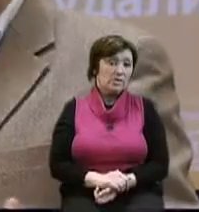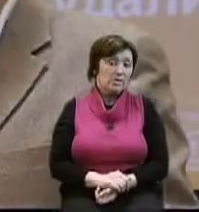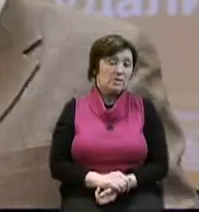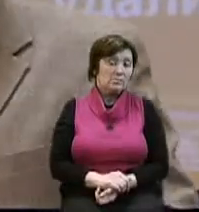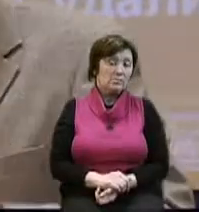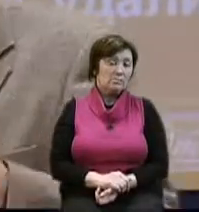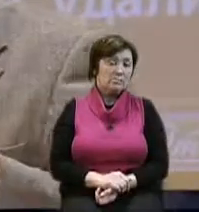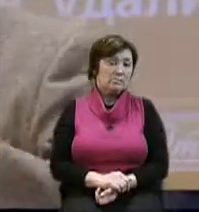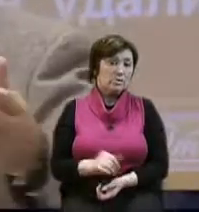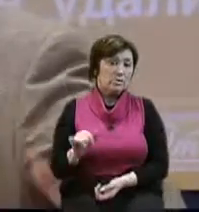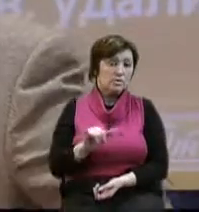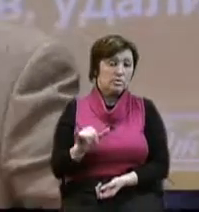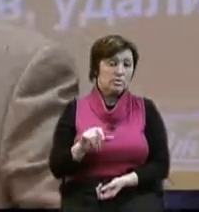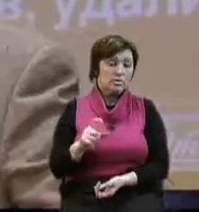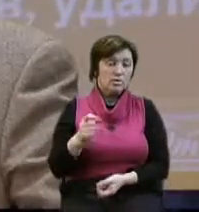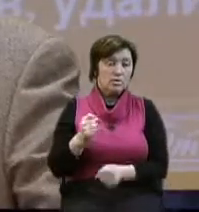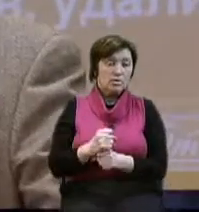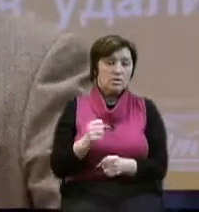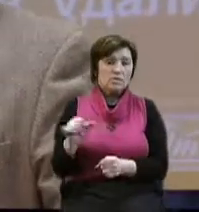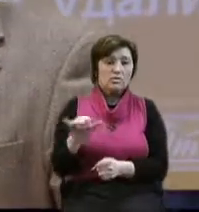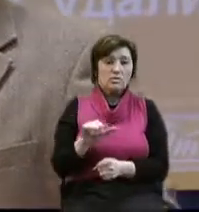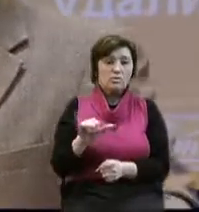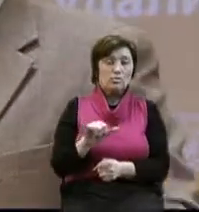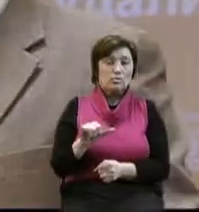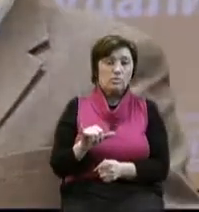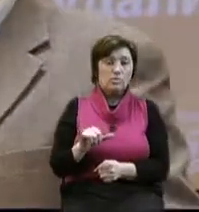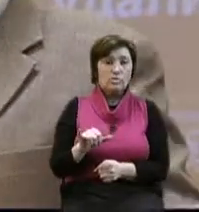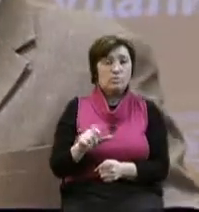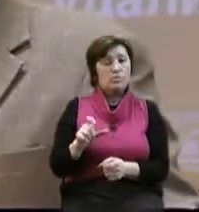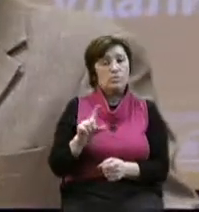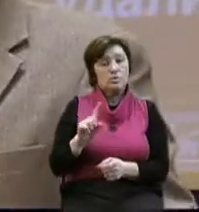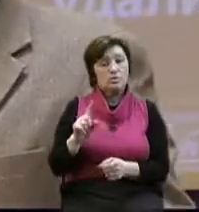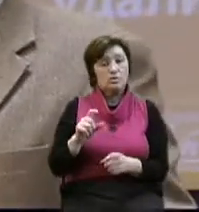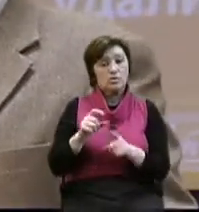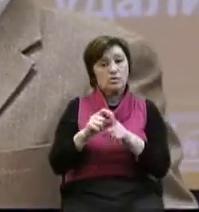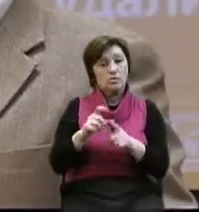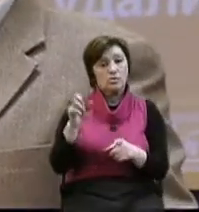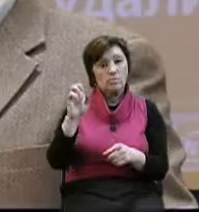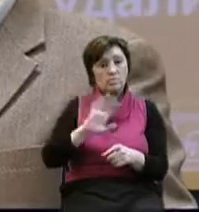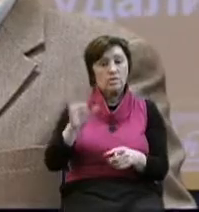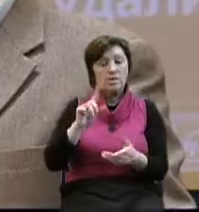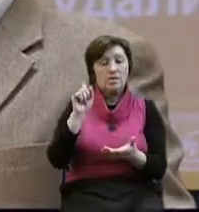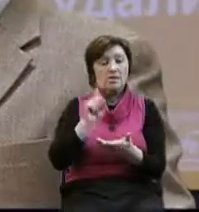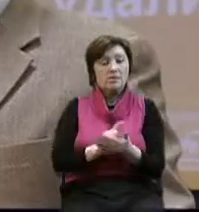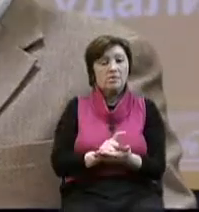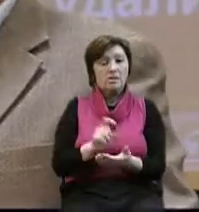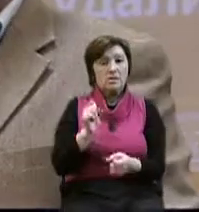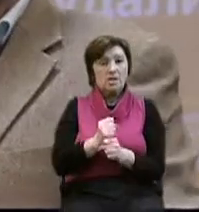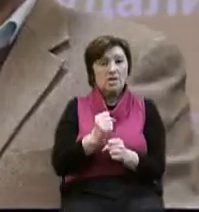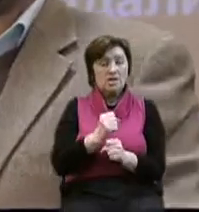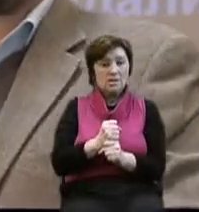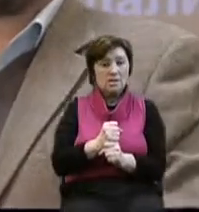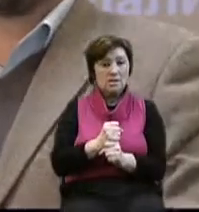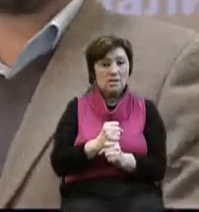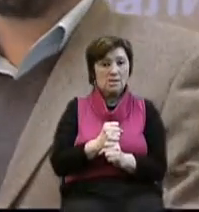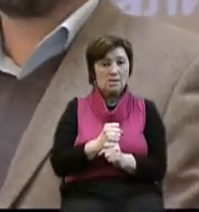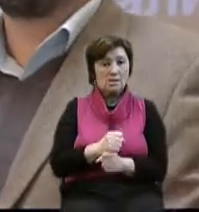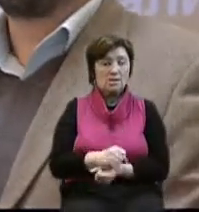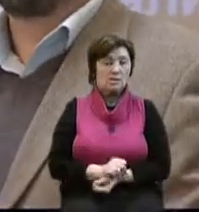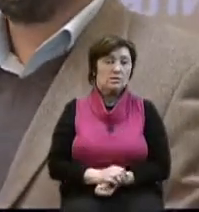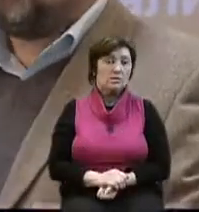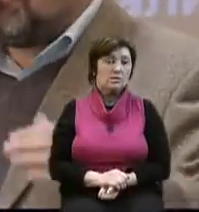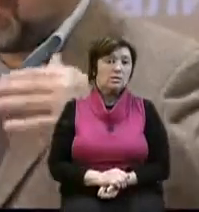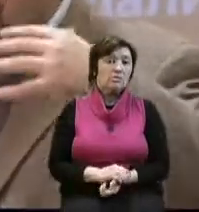То, что Он делал в субботу, те вещи, которые Слово Божие не запрещало делать. Мы видим здесь вот этот пример,